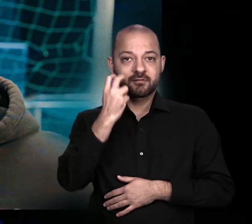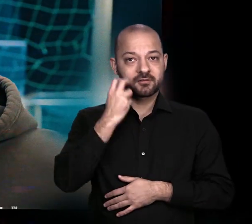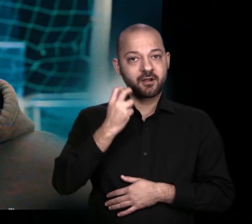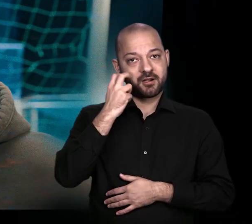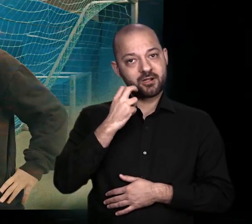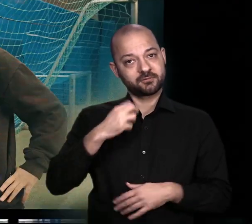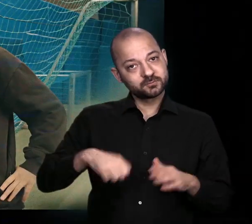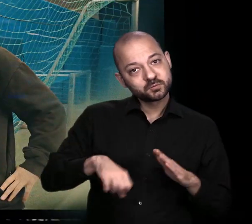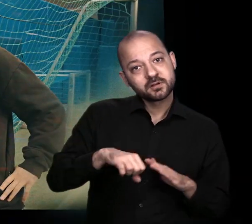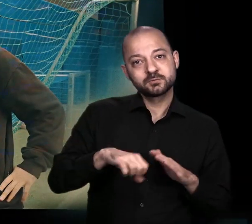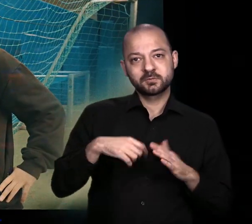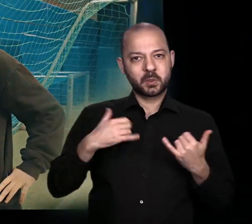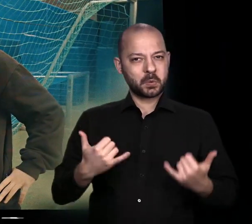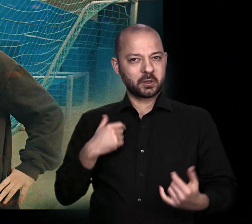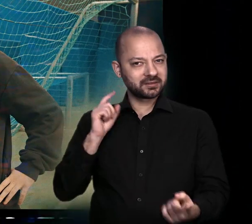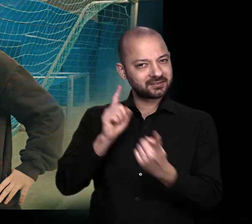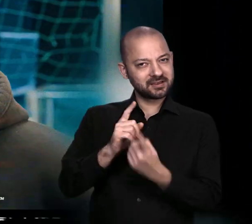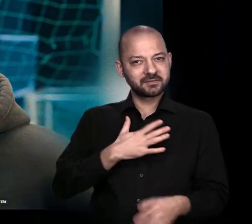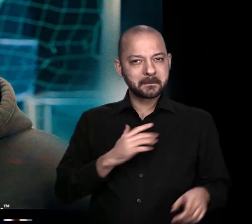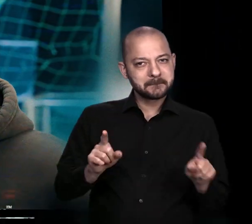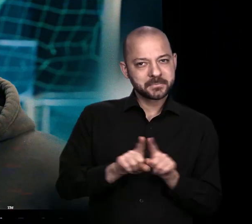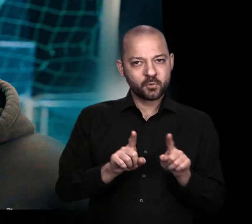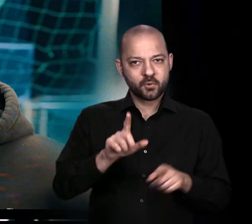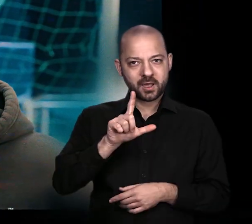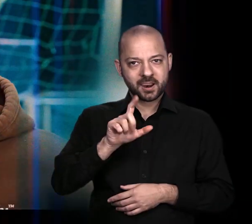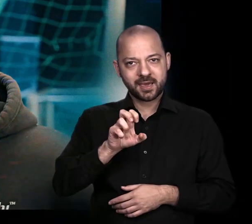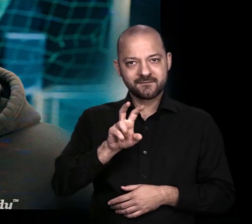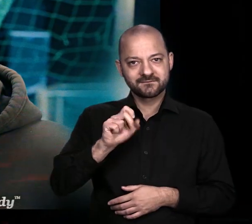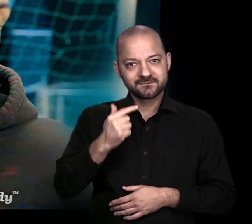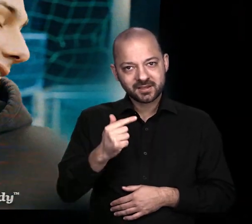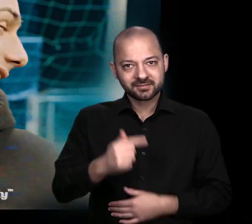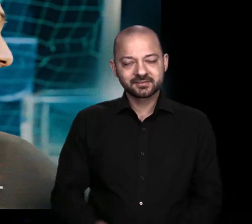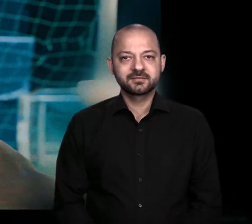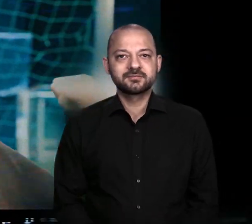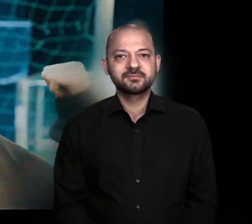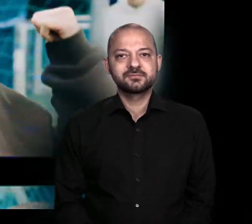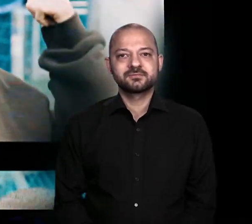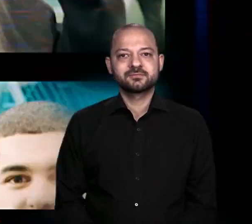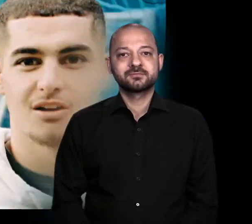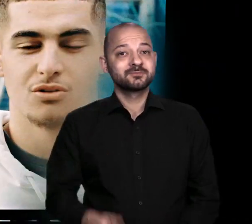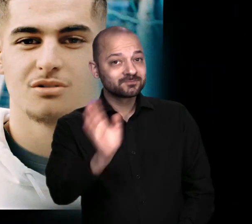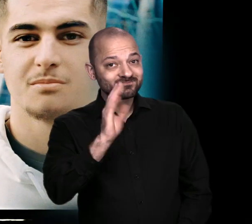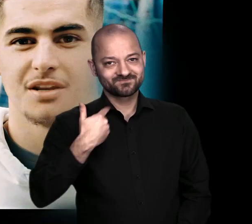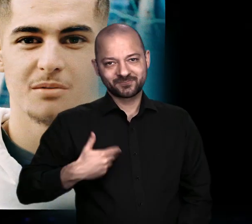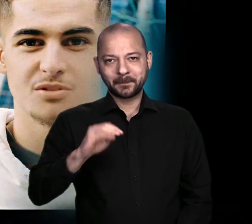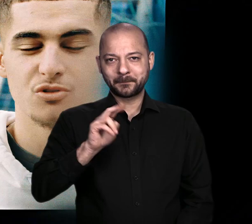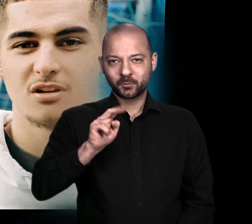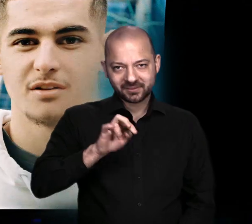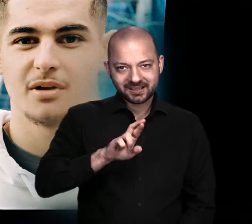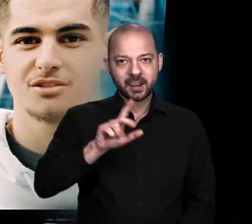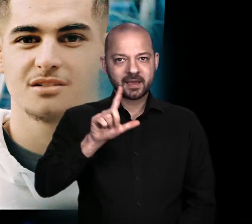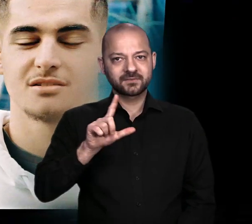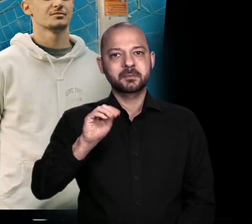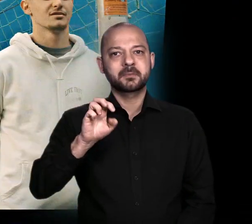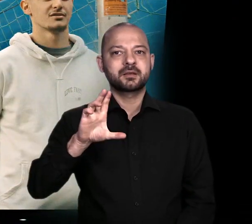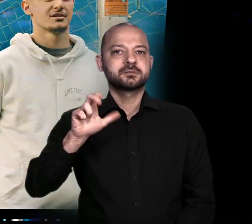habe mit drei mit dem Fußball angefangen und heute treffe ich meinen Bro Levent. Hallo, mein Name ist Müller